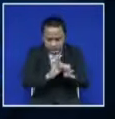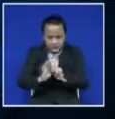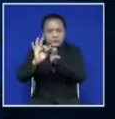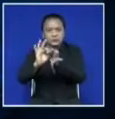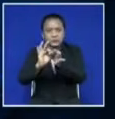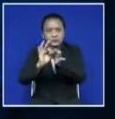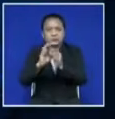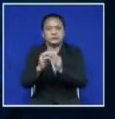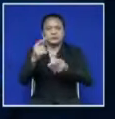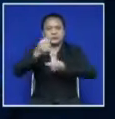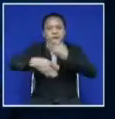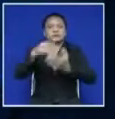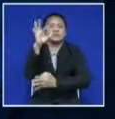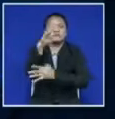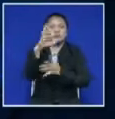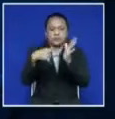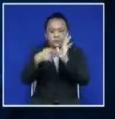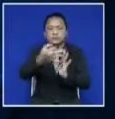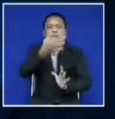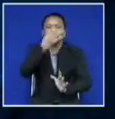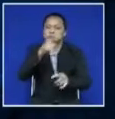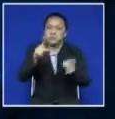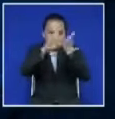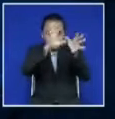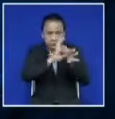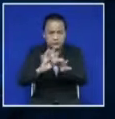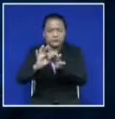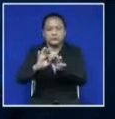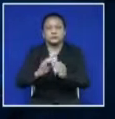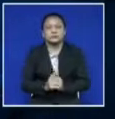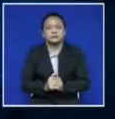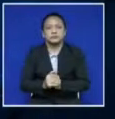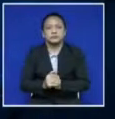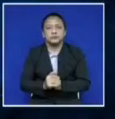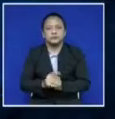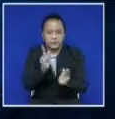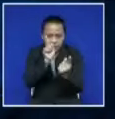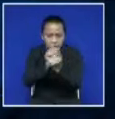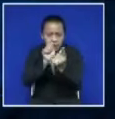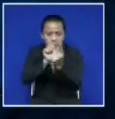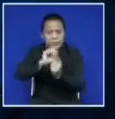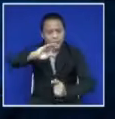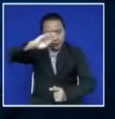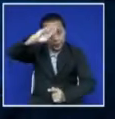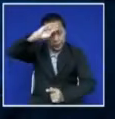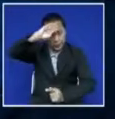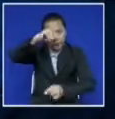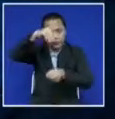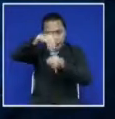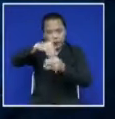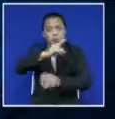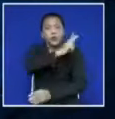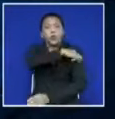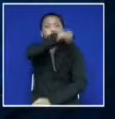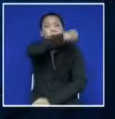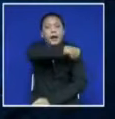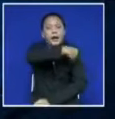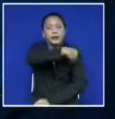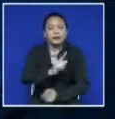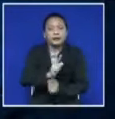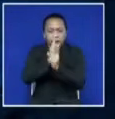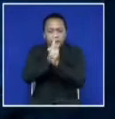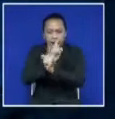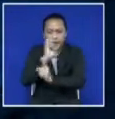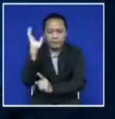ที่ตลาดกุ้งสมุทรสาครทั้งหมดนะครับโดยภาพรวมเราพบผู้ป่วยที่มาที่โรงพยาบาลและก็การติดต